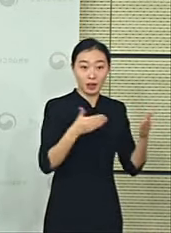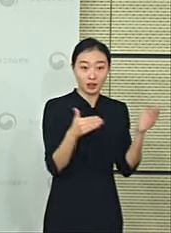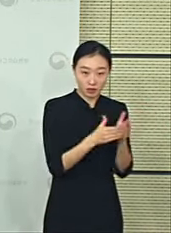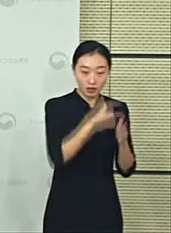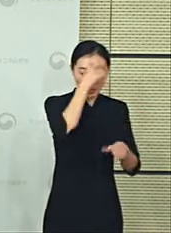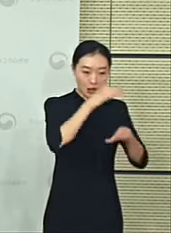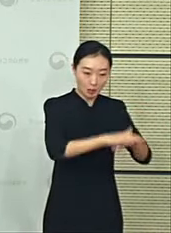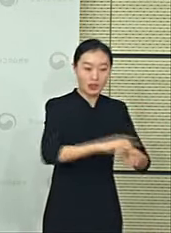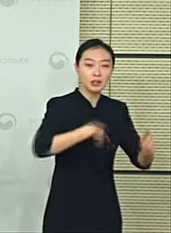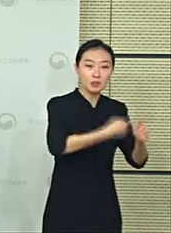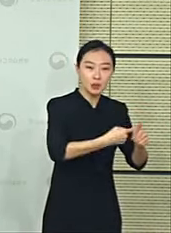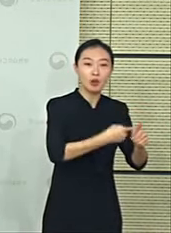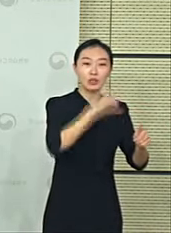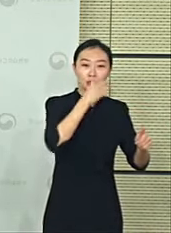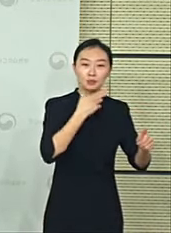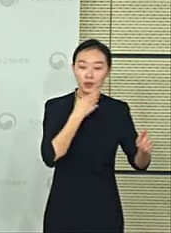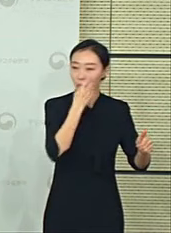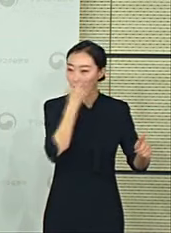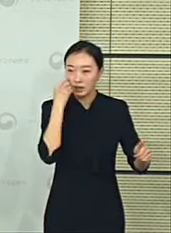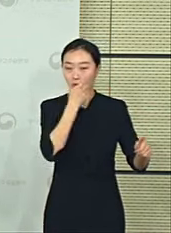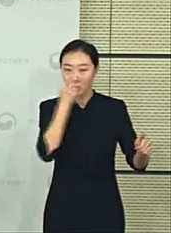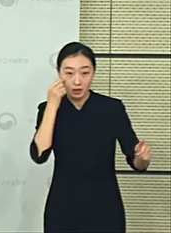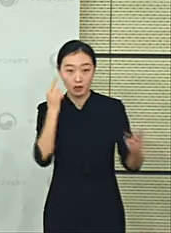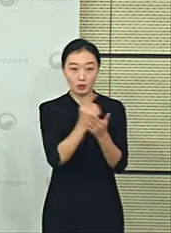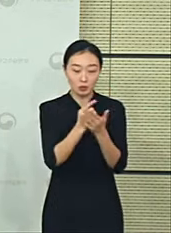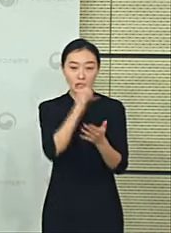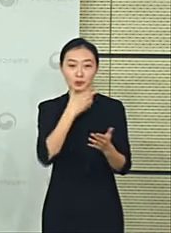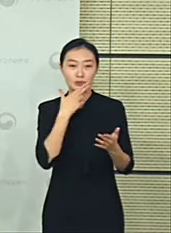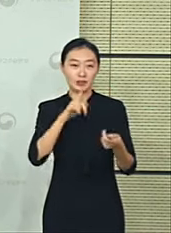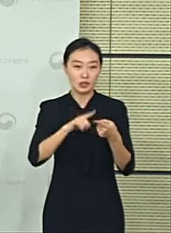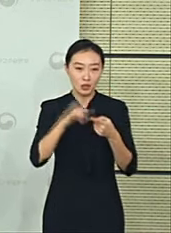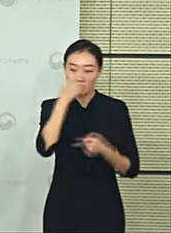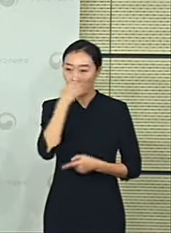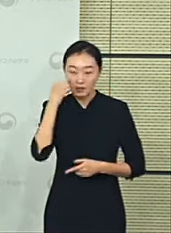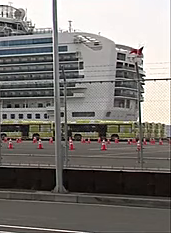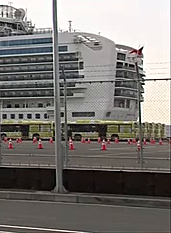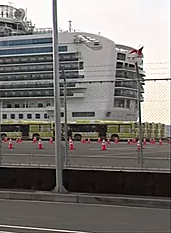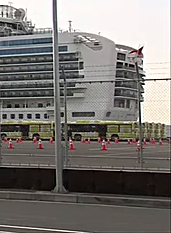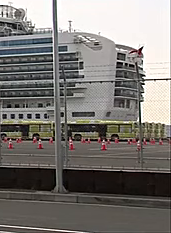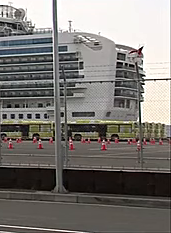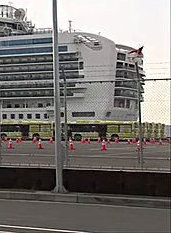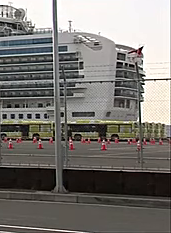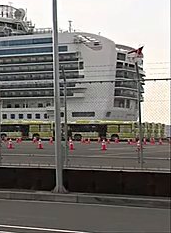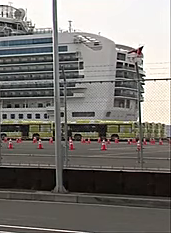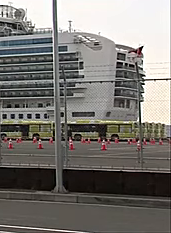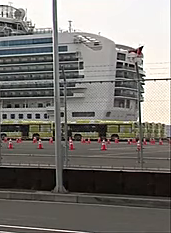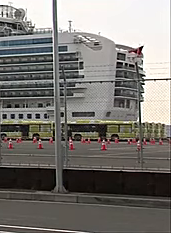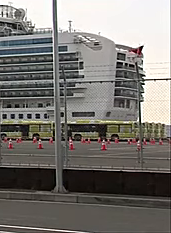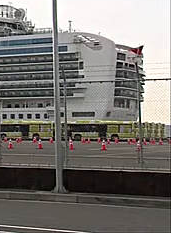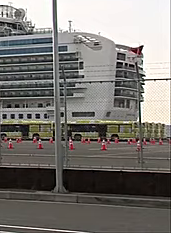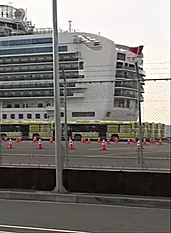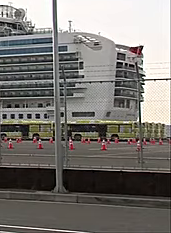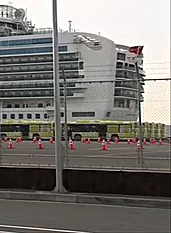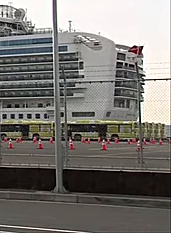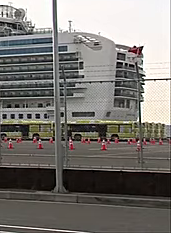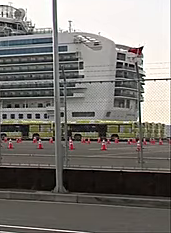кто был на той службе мы пытаемся выявить всех кто контактировал с пациенткой such as a данным продолжают эвакуировать